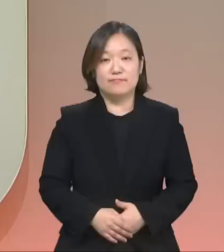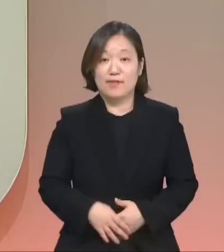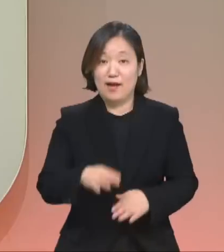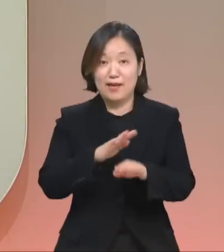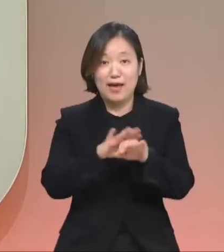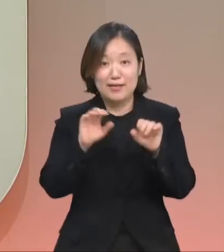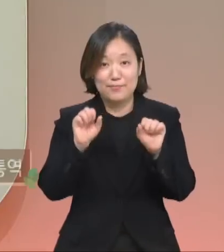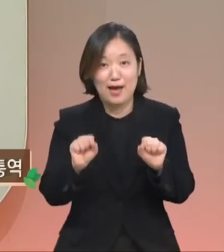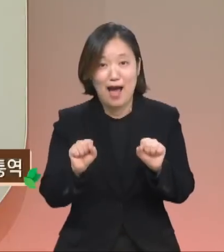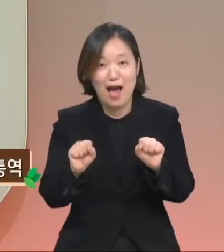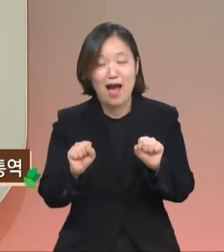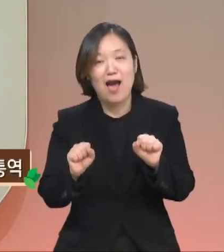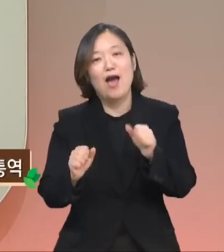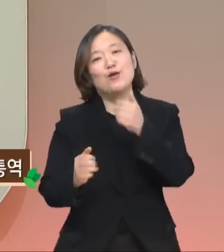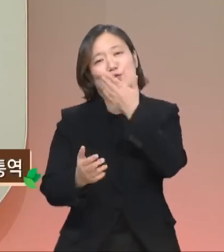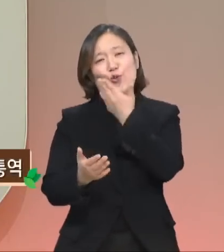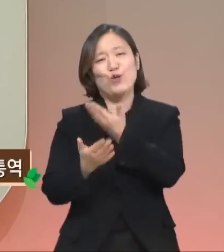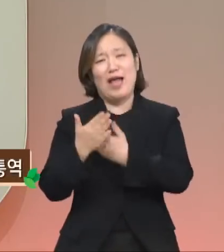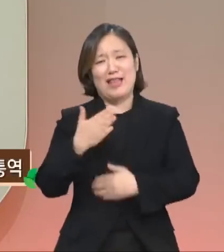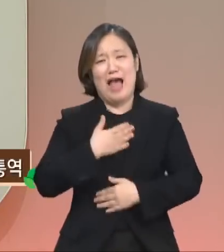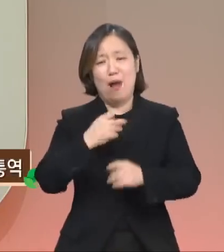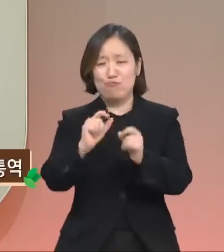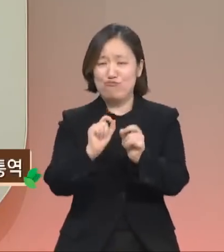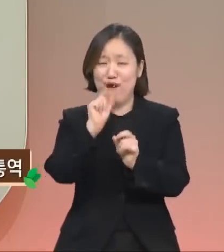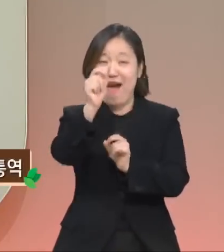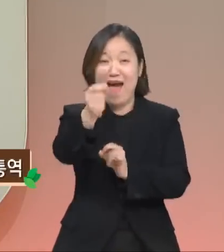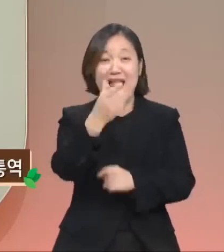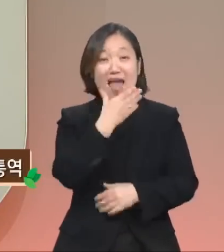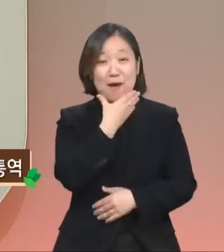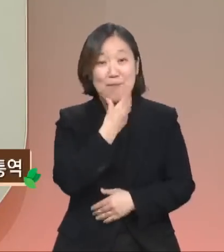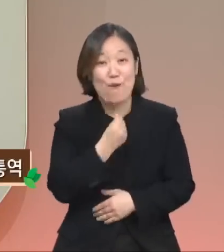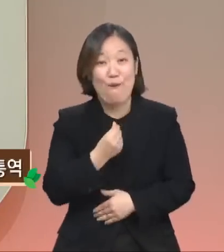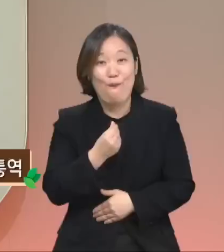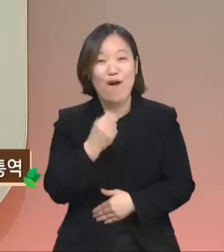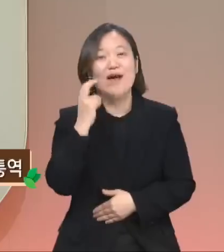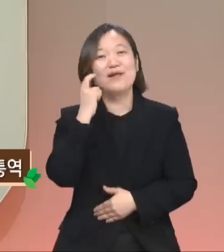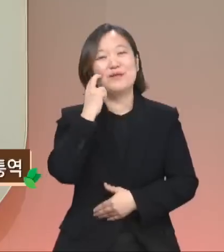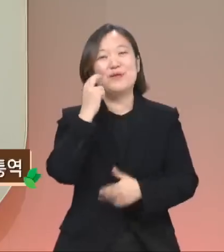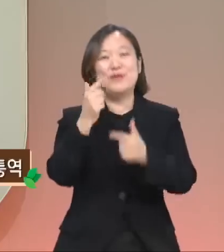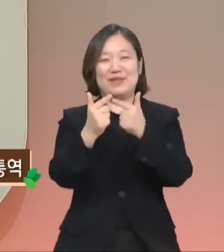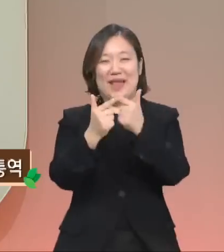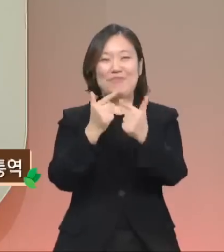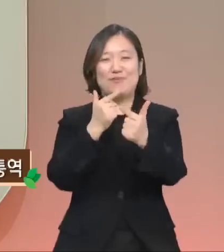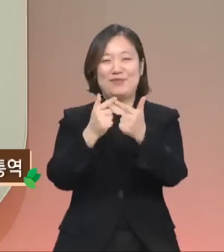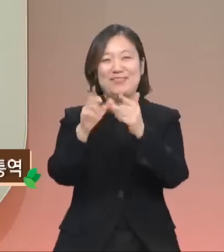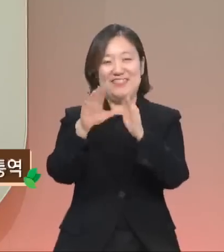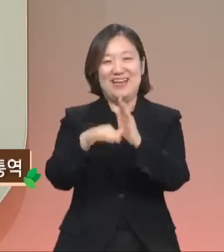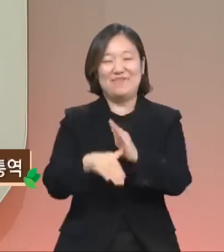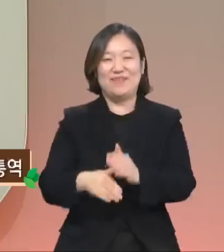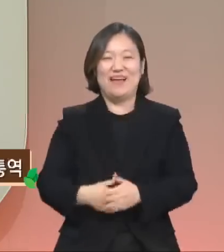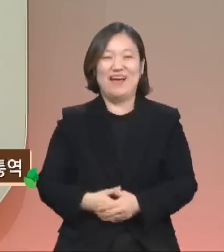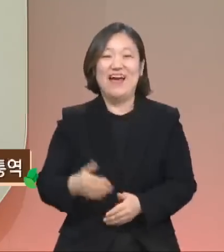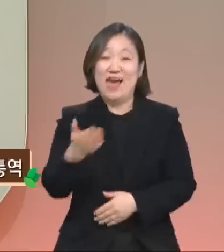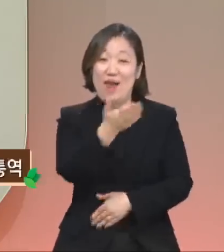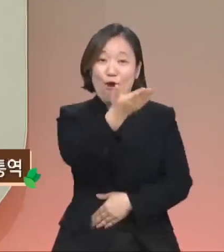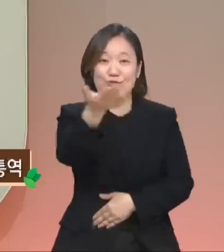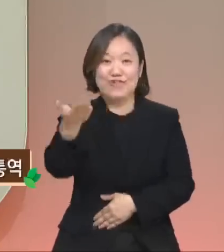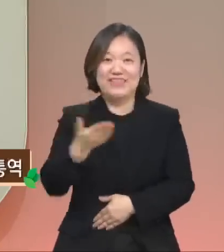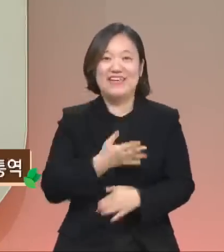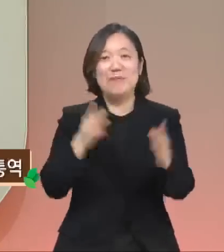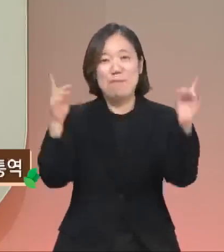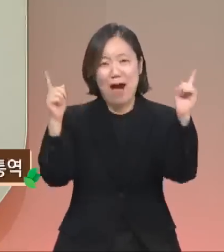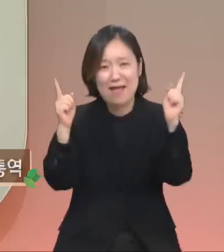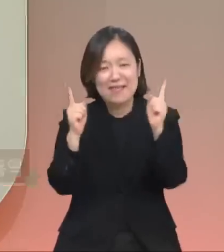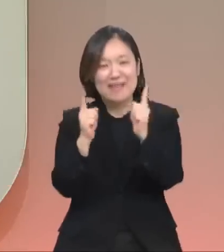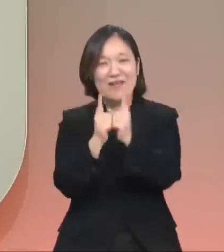안녕하십니까 소중한 나 무한 행복 소나무 시간입니다 여러분들 만나뵙게 되어서